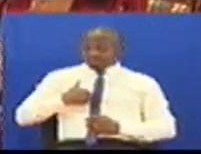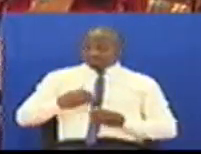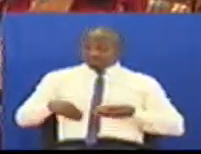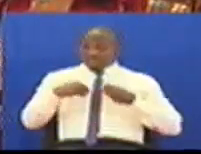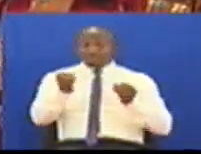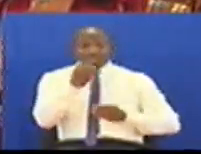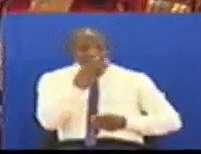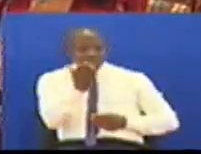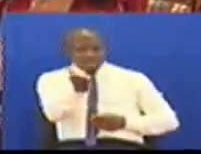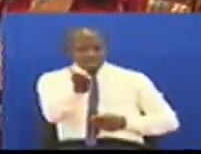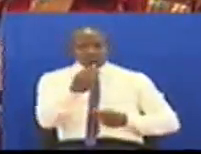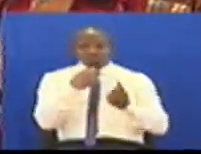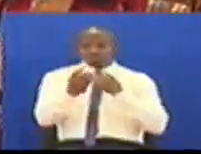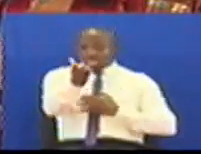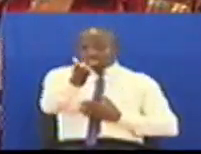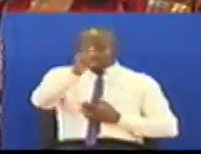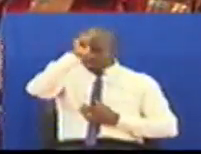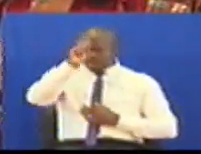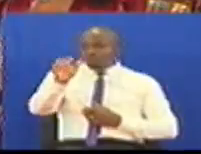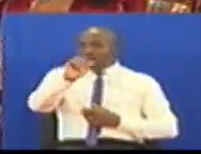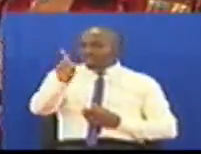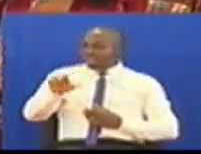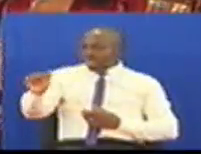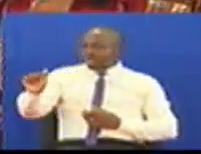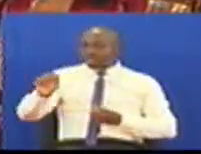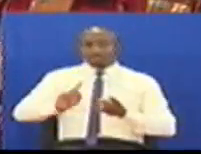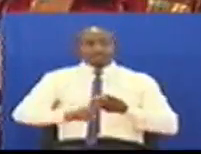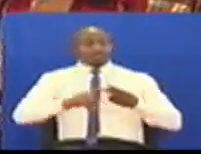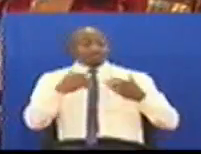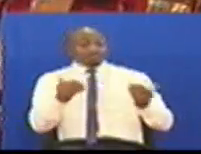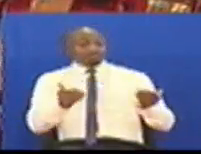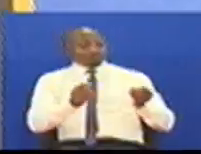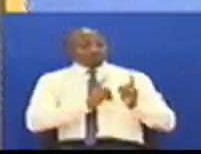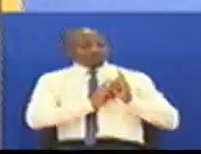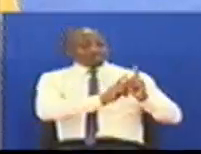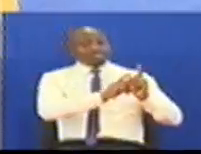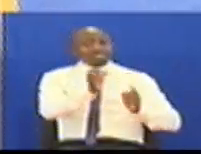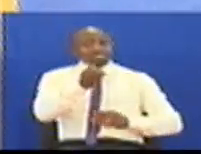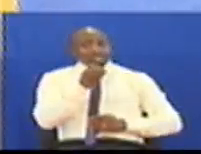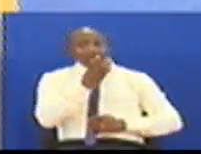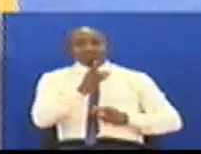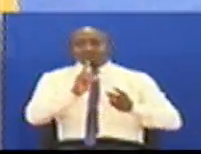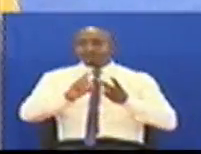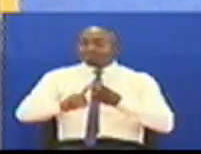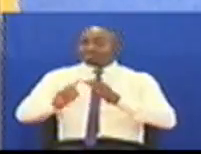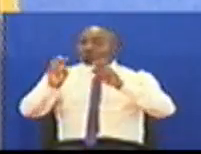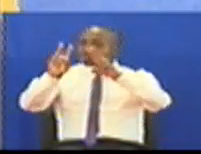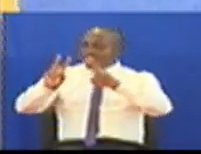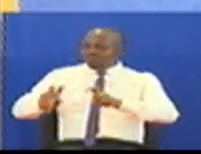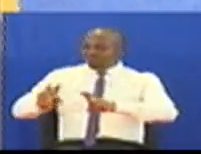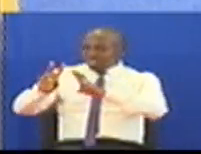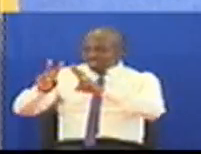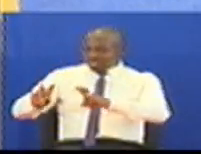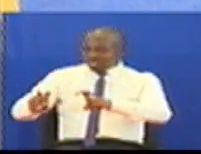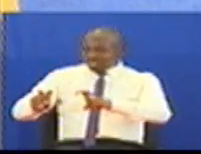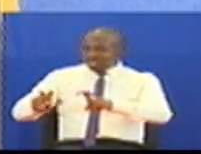mzungumzaji Mheshimiwa Aza kwamba kwa mujibu wa taarifa ya utafiti